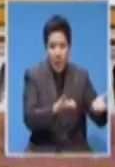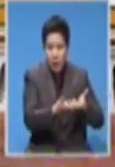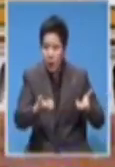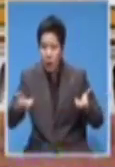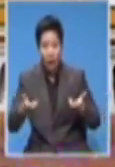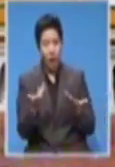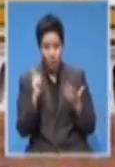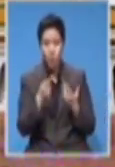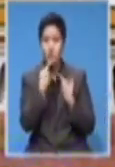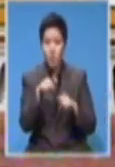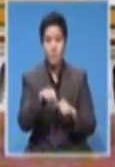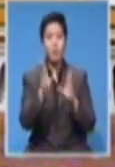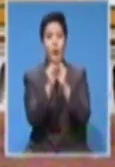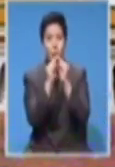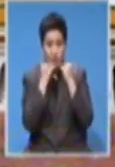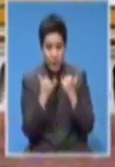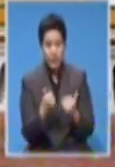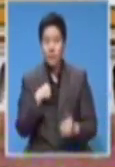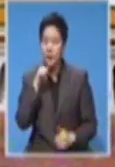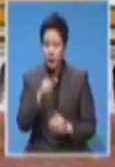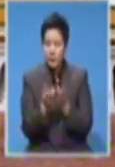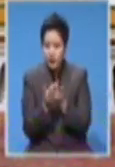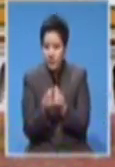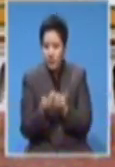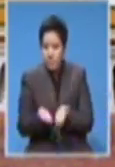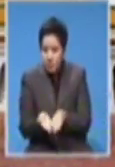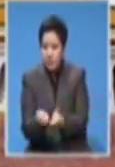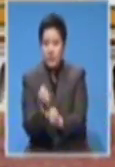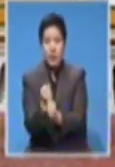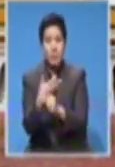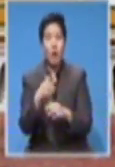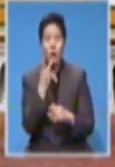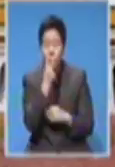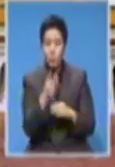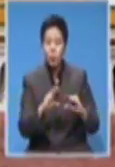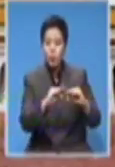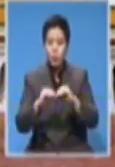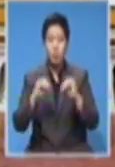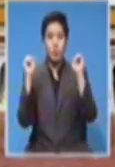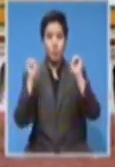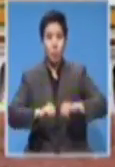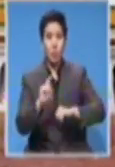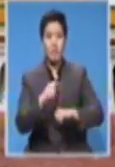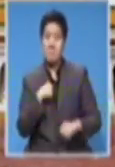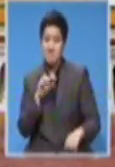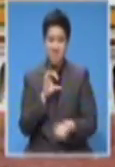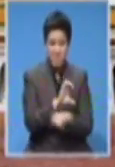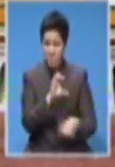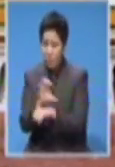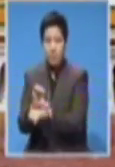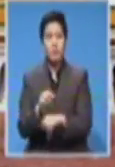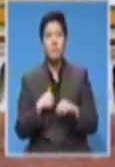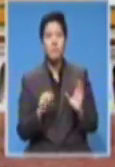หาคำตอบกันในที่ประชุมนะครับผมได้สั่งการลงเรียนไปแล้วนะครับก็ขึ้นอยู่กับในที่ประชุมจะมีมติว่าอย่างไรนะครับเราไปบังคับใครมาก